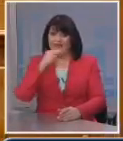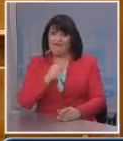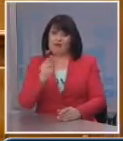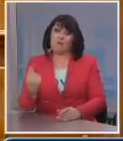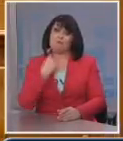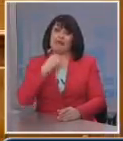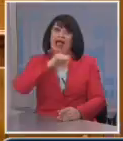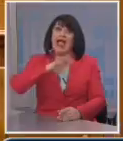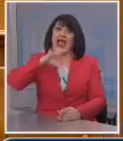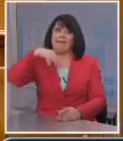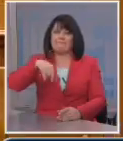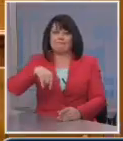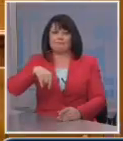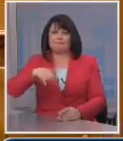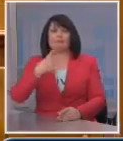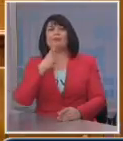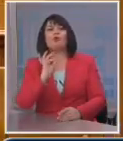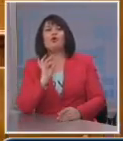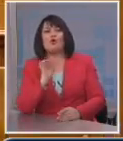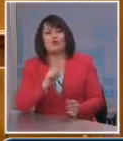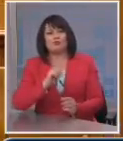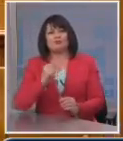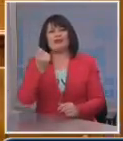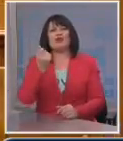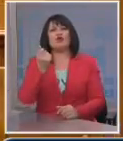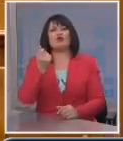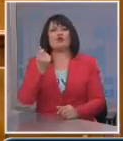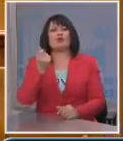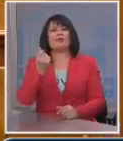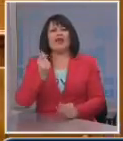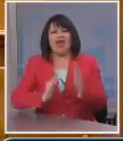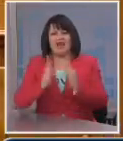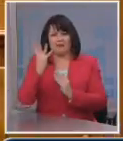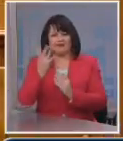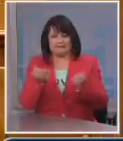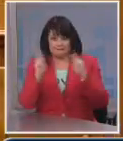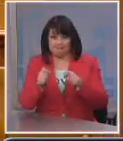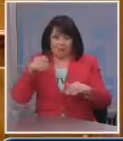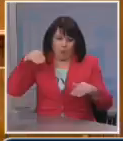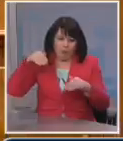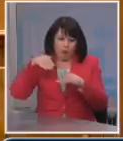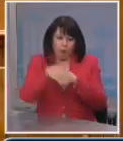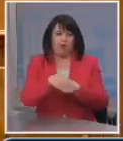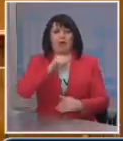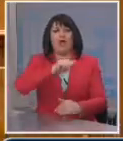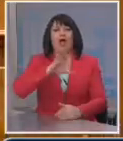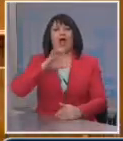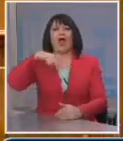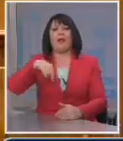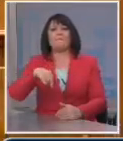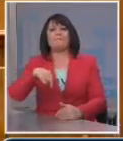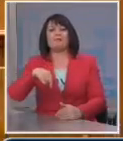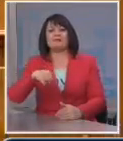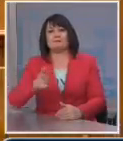ΑΕΠ της χώρας λόγω της μετάπτωσης της οικονομίας από την ανάπτυξη στην ύφεση. Το ΑΕΠ της χώρας, με βάση